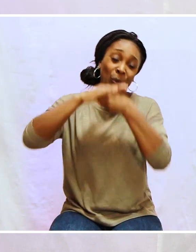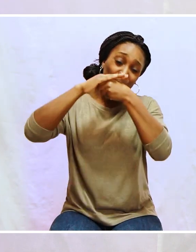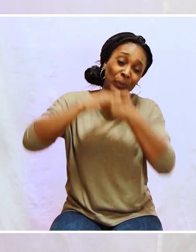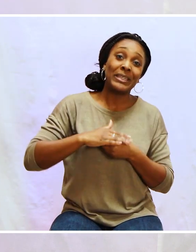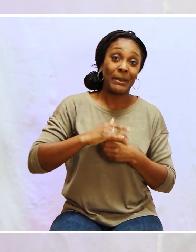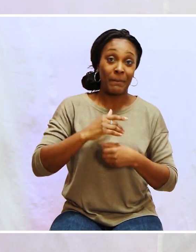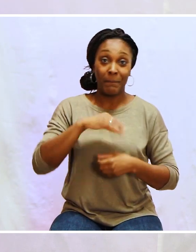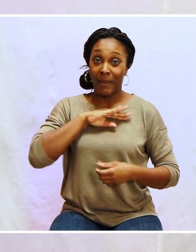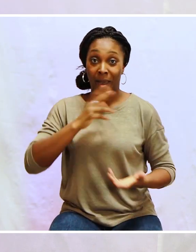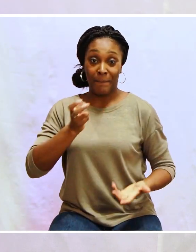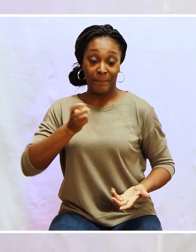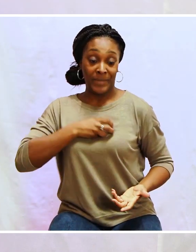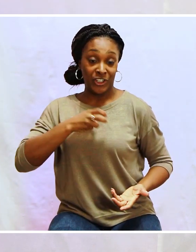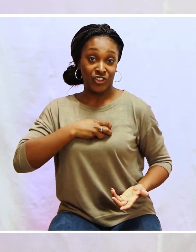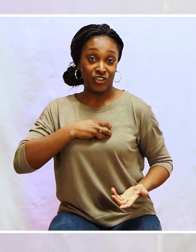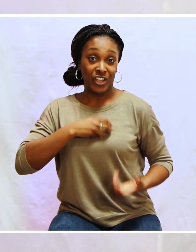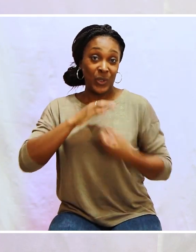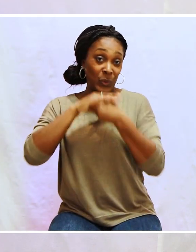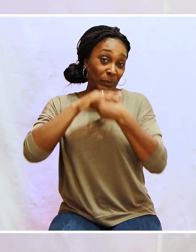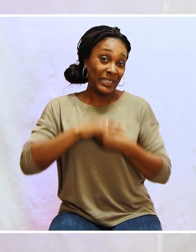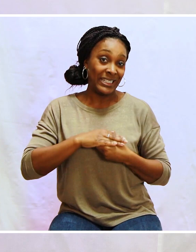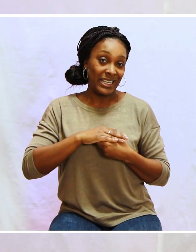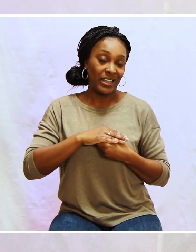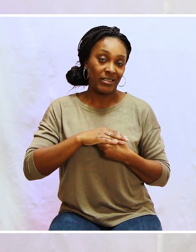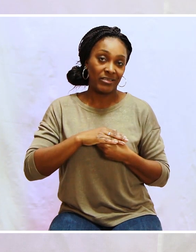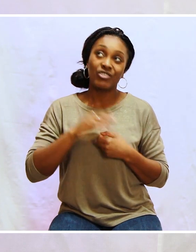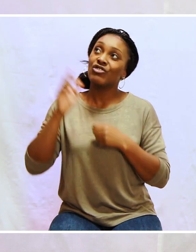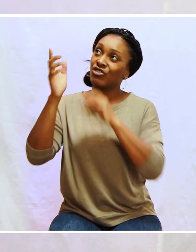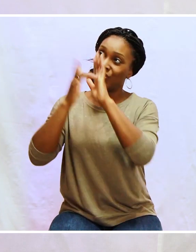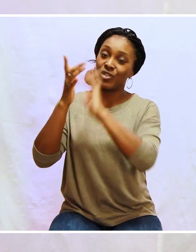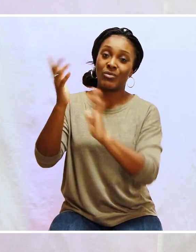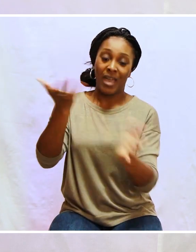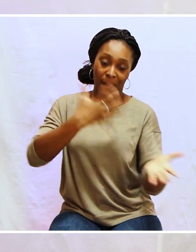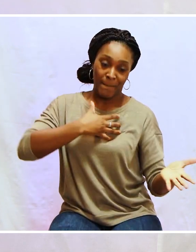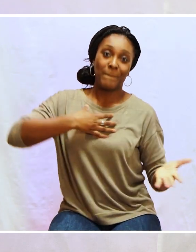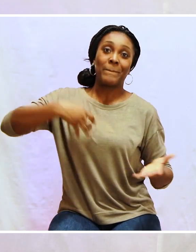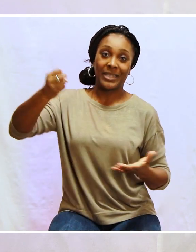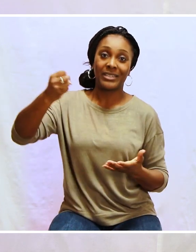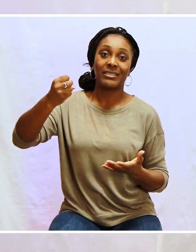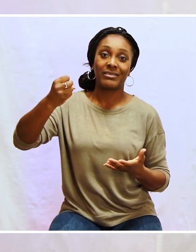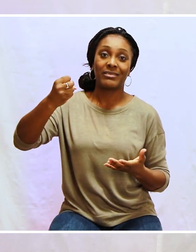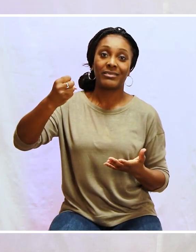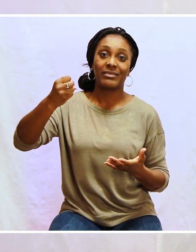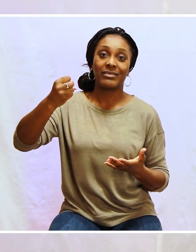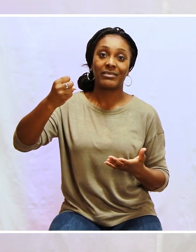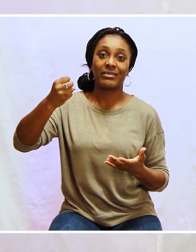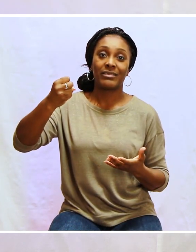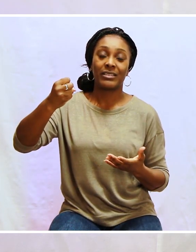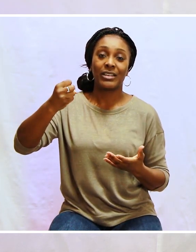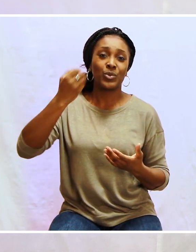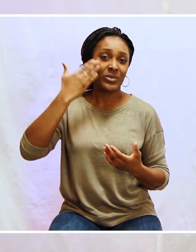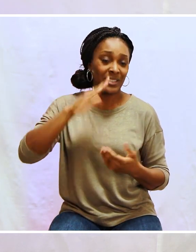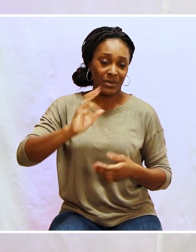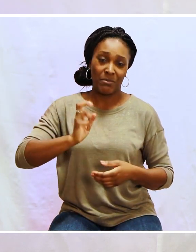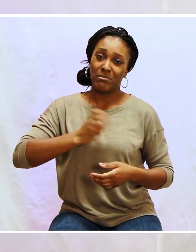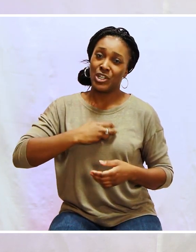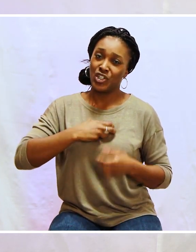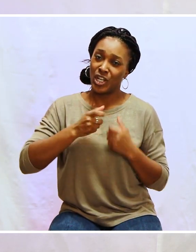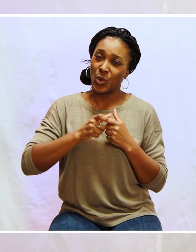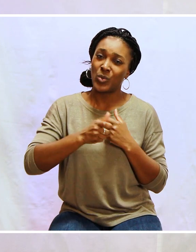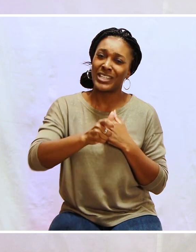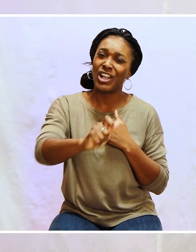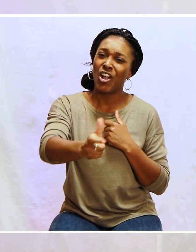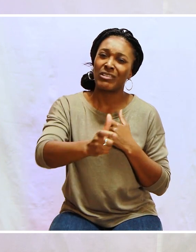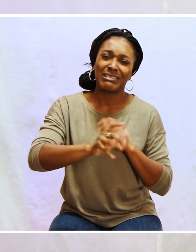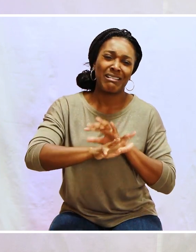au péché qui est dans le cœur de tout homme. Non seulement le péché, mais les résultats du péché aussi. C'est pour